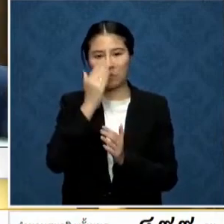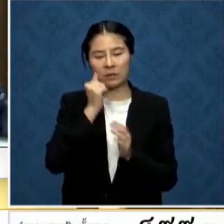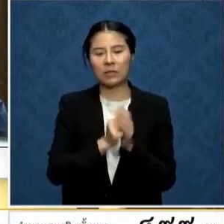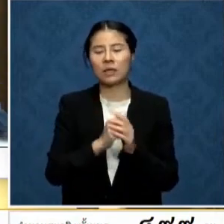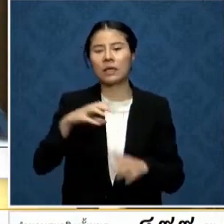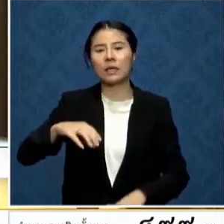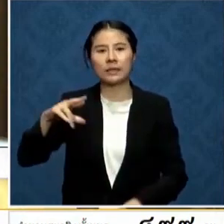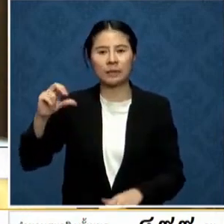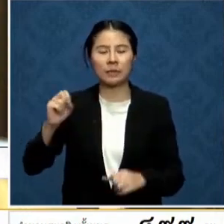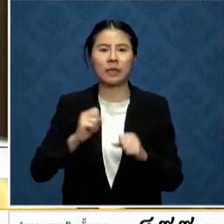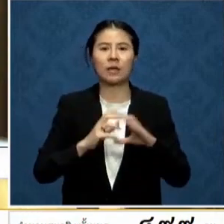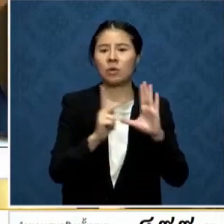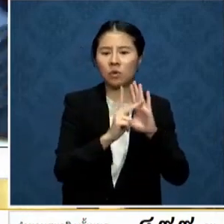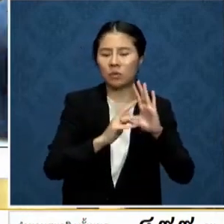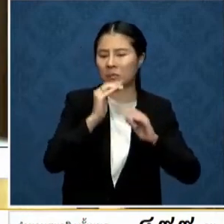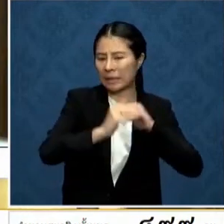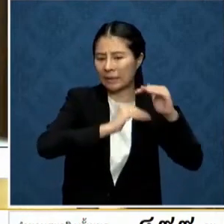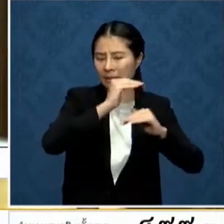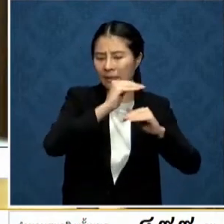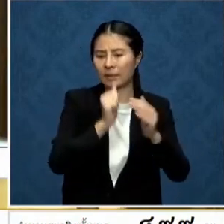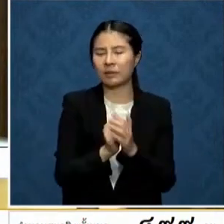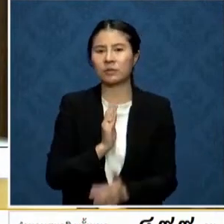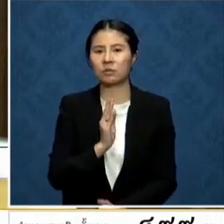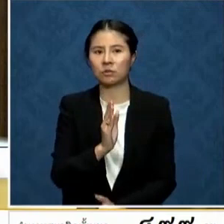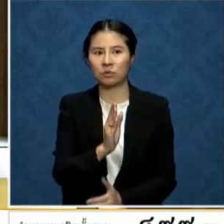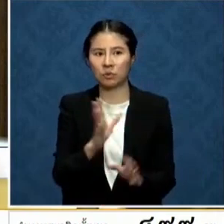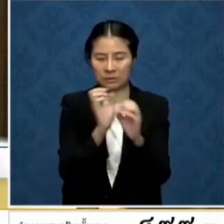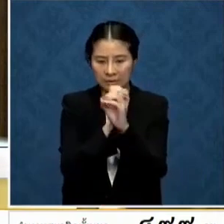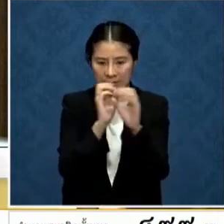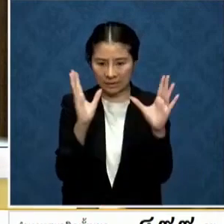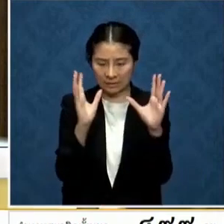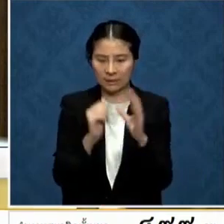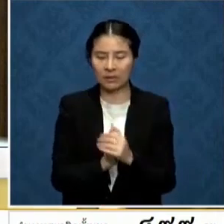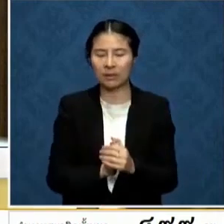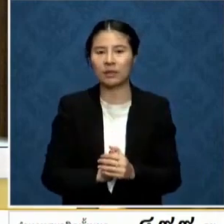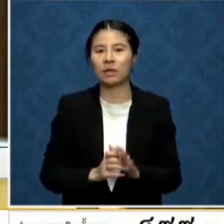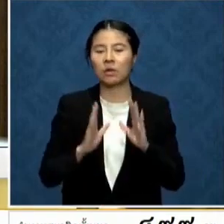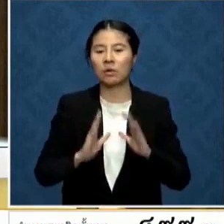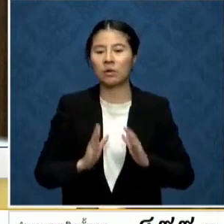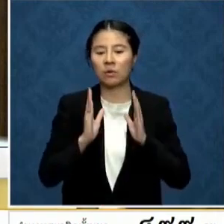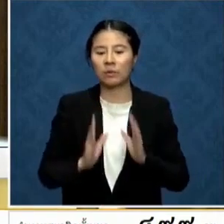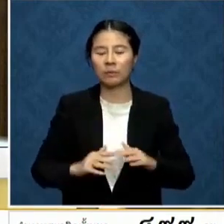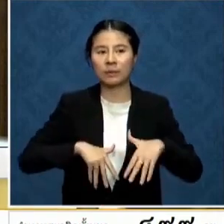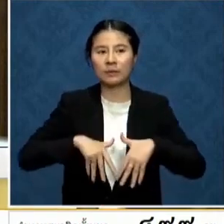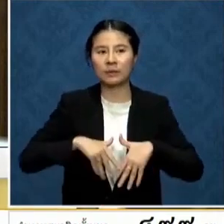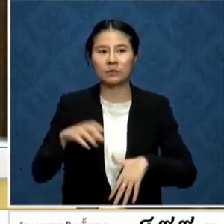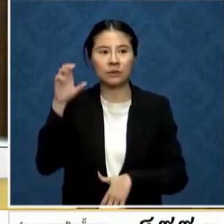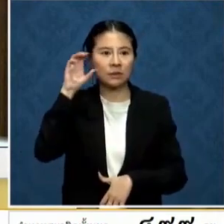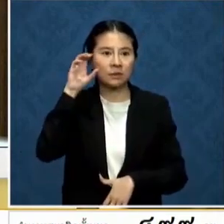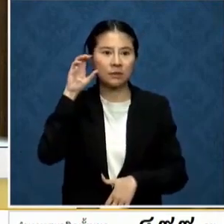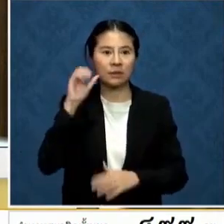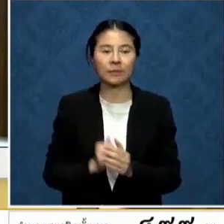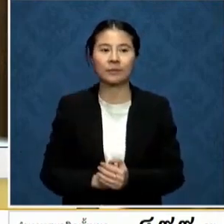ขึ้นมีประสิทธิภาพมากขึ้นมีความโปร่งใสมากขึ้นมีความเป็นธรรมมากขึ้นและได้รับความเชื่อมั่นและความไว้วางใจจากพี่น้องประชาชนมากขึ้นขอบคุณครับ